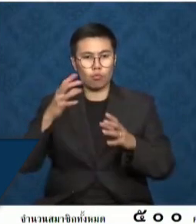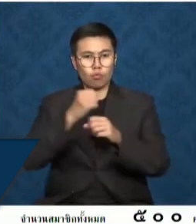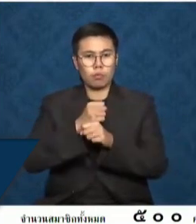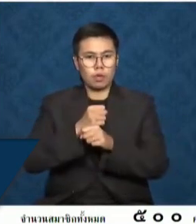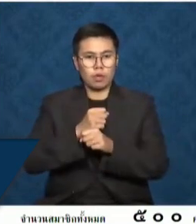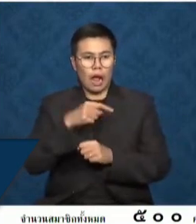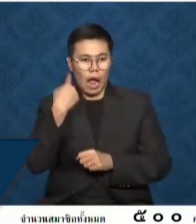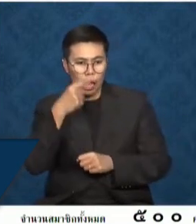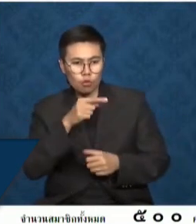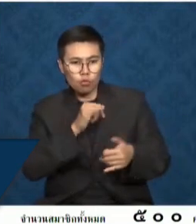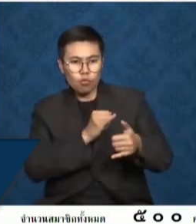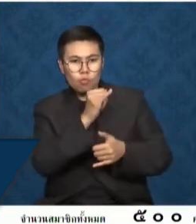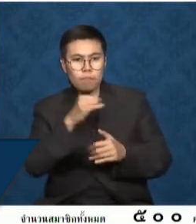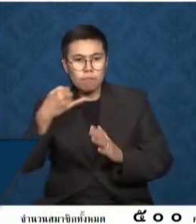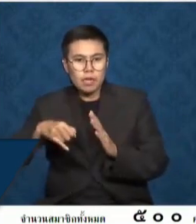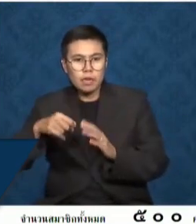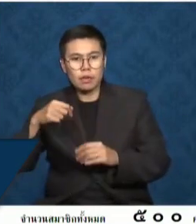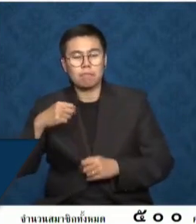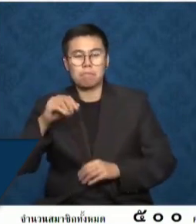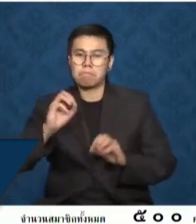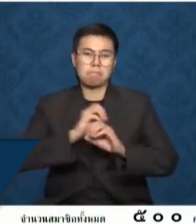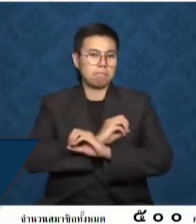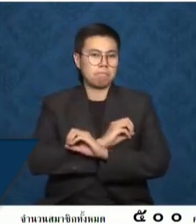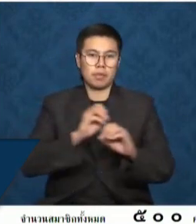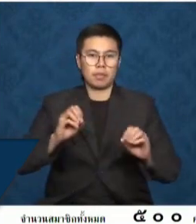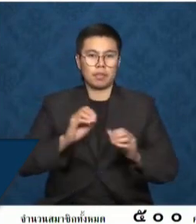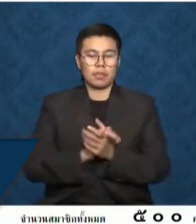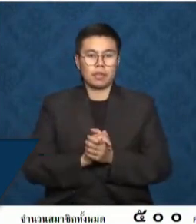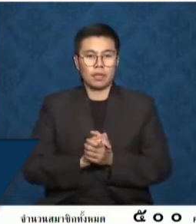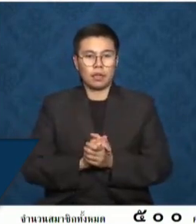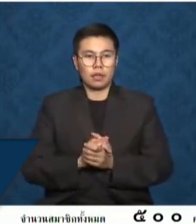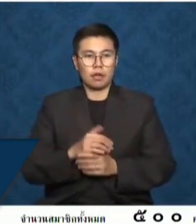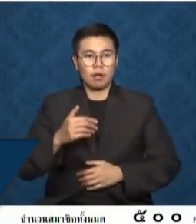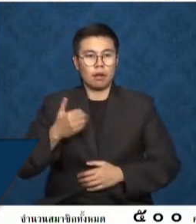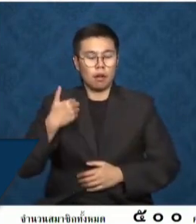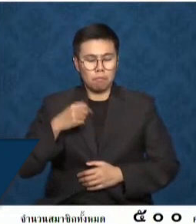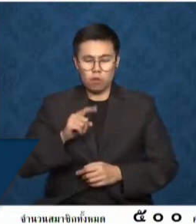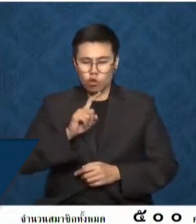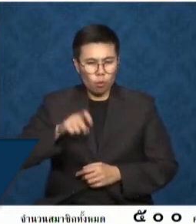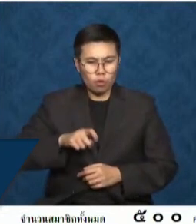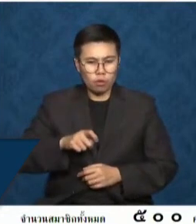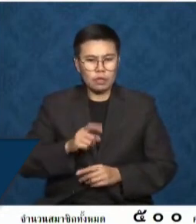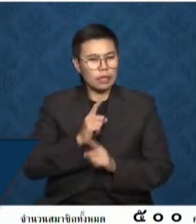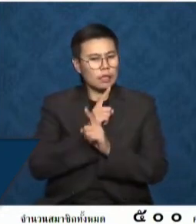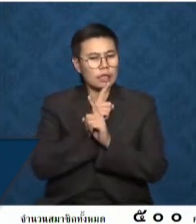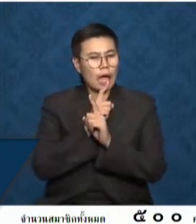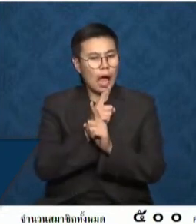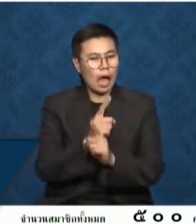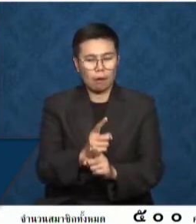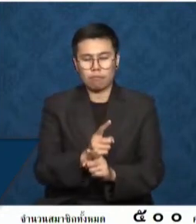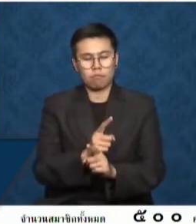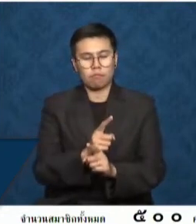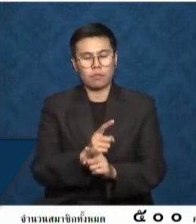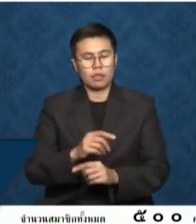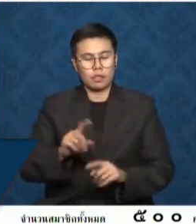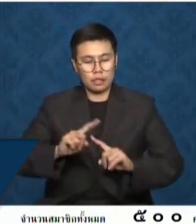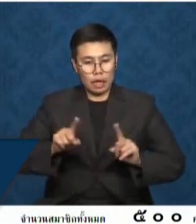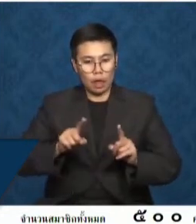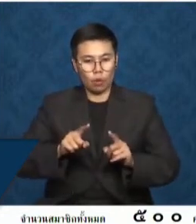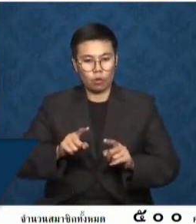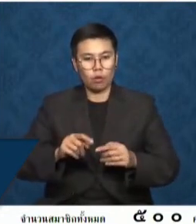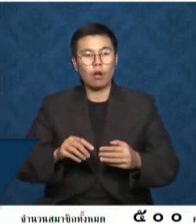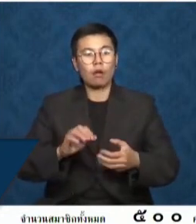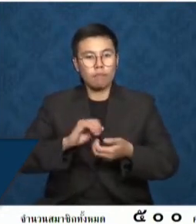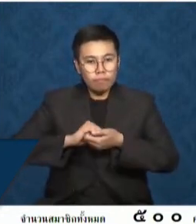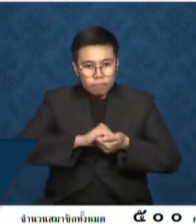ชี้ถูกชี้ผิดค่ะเราไม่จำเป็นต้องวิ่งไปซ้ายสุดด้วยกันหรือวิ่งไปขวาสุดด้วยกันแต่เราโอบกอดกันระหว่างท